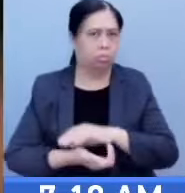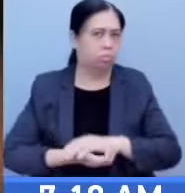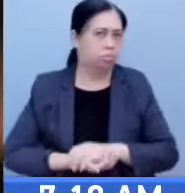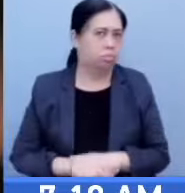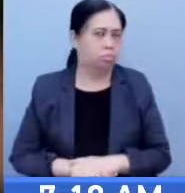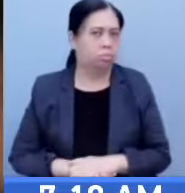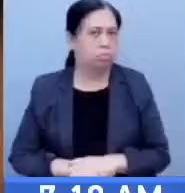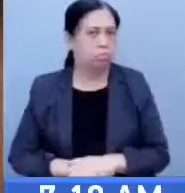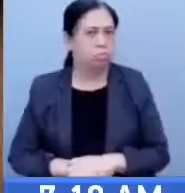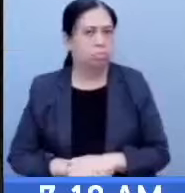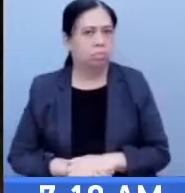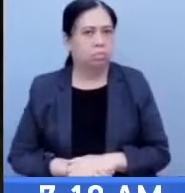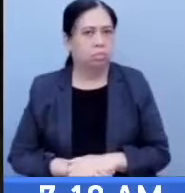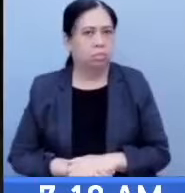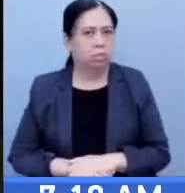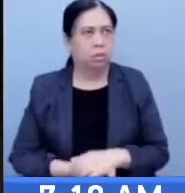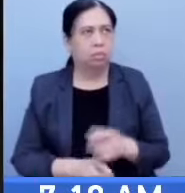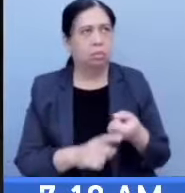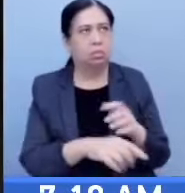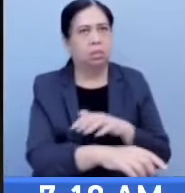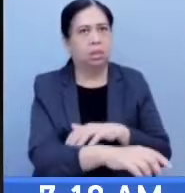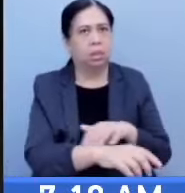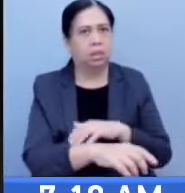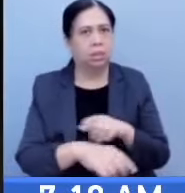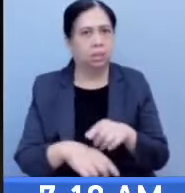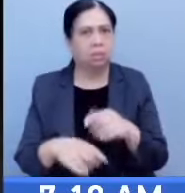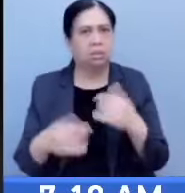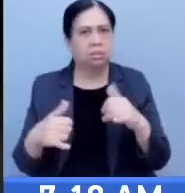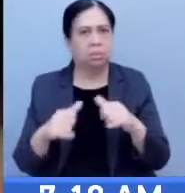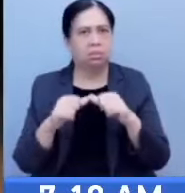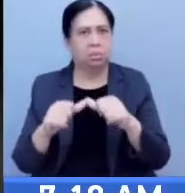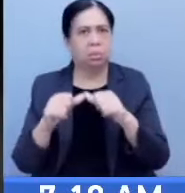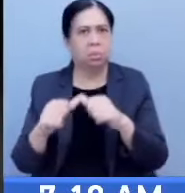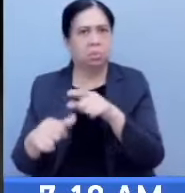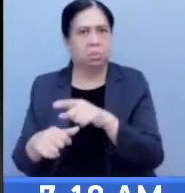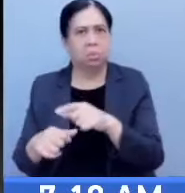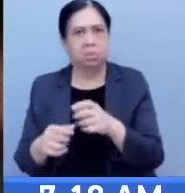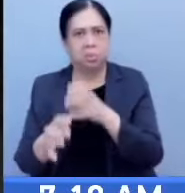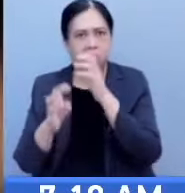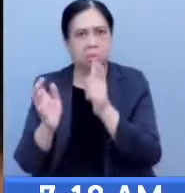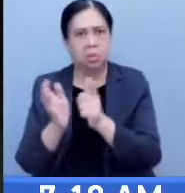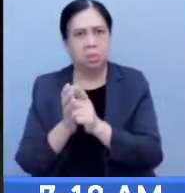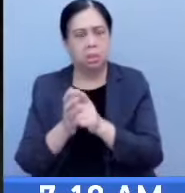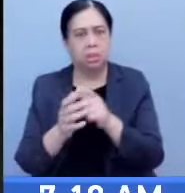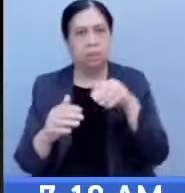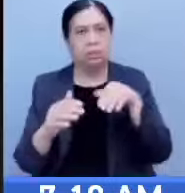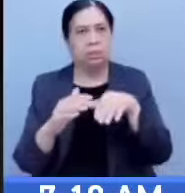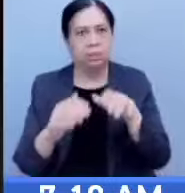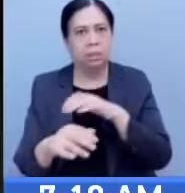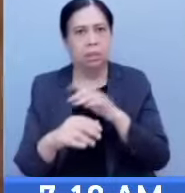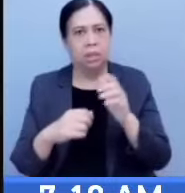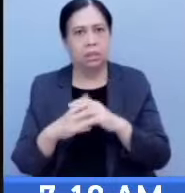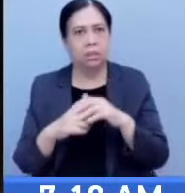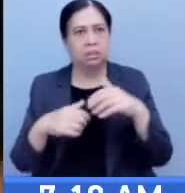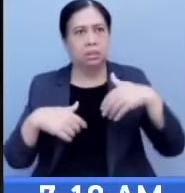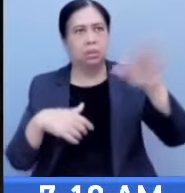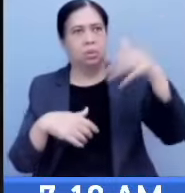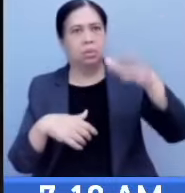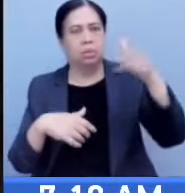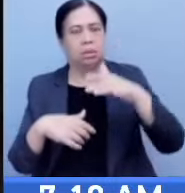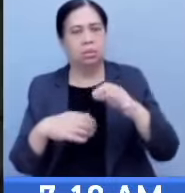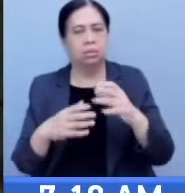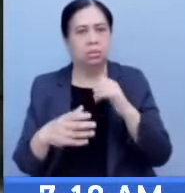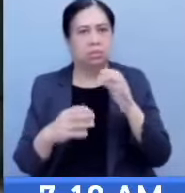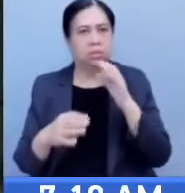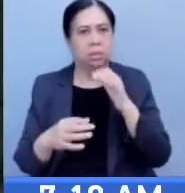Sa Makati, hindi nawawala yung coding dyan eh. Pag napunta kami dun, papalabasin kami. Pag hindi,